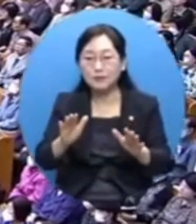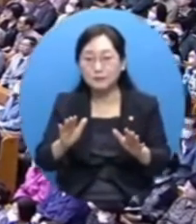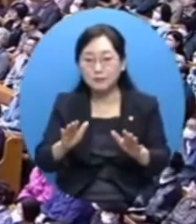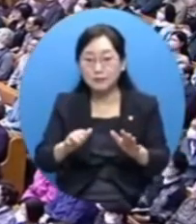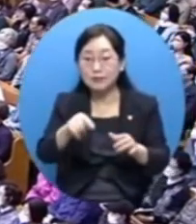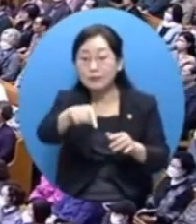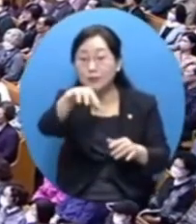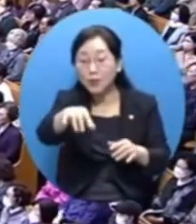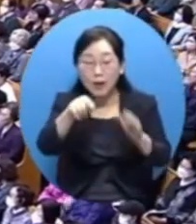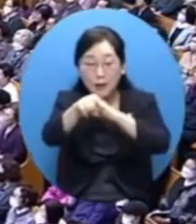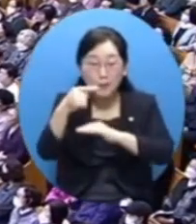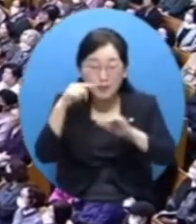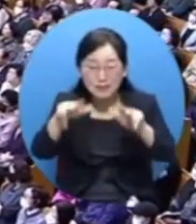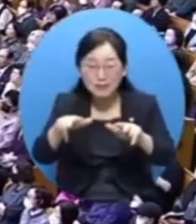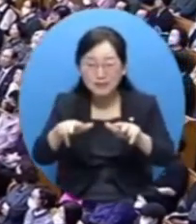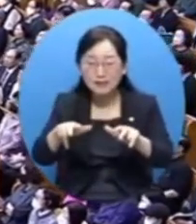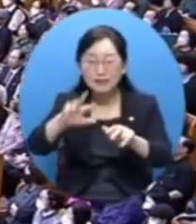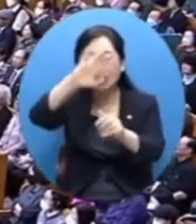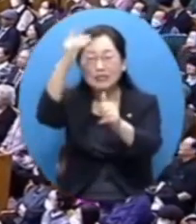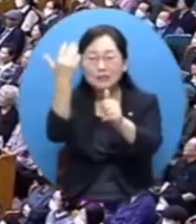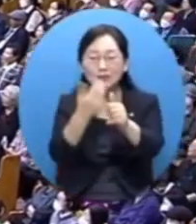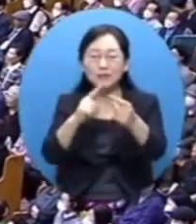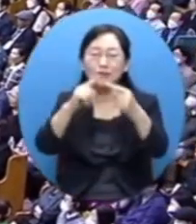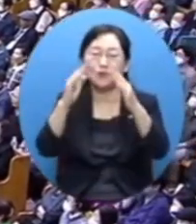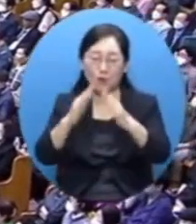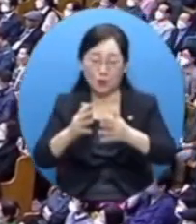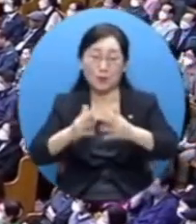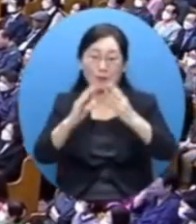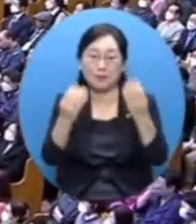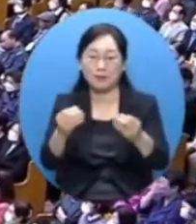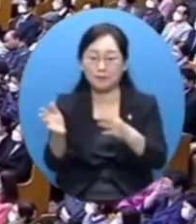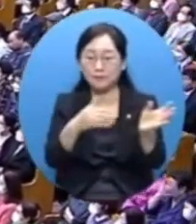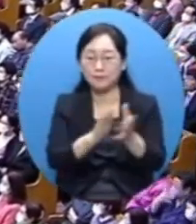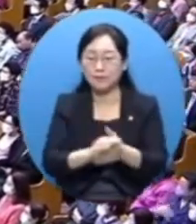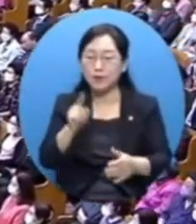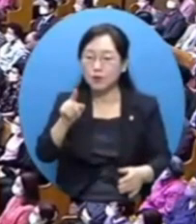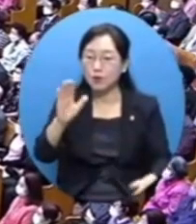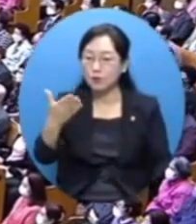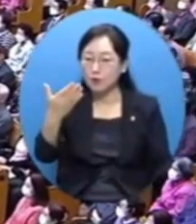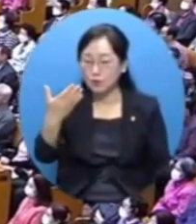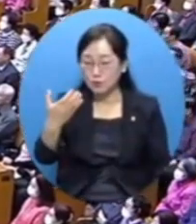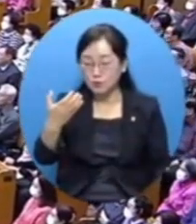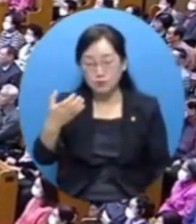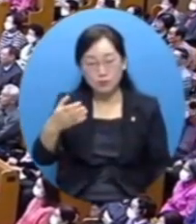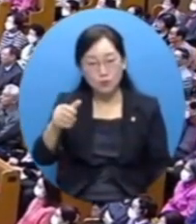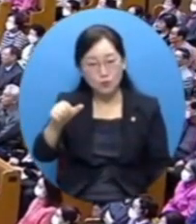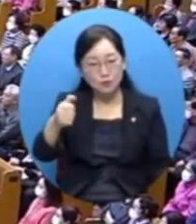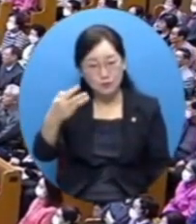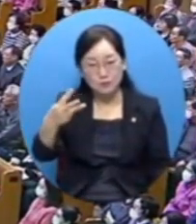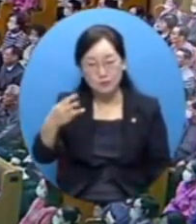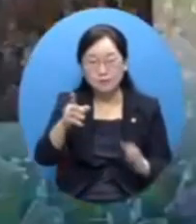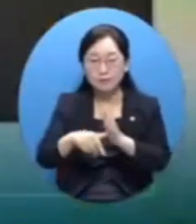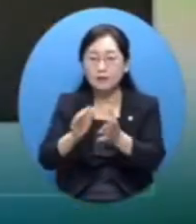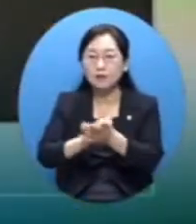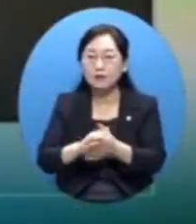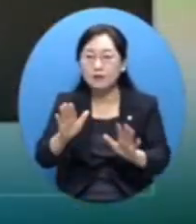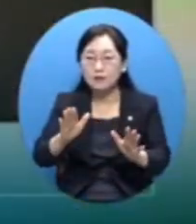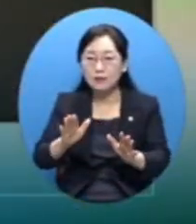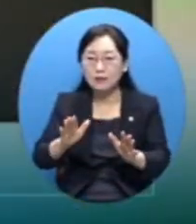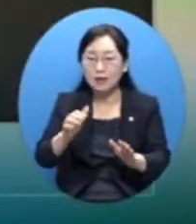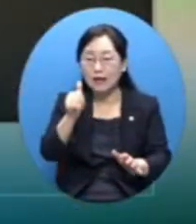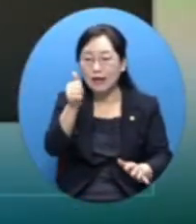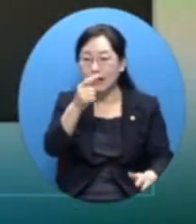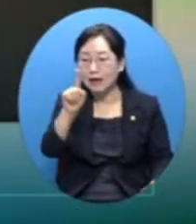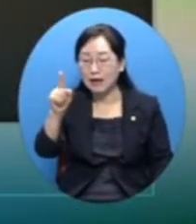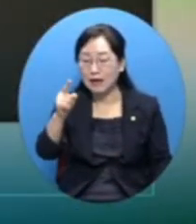기도원이서 있습니다 1954년에는 온 식구를 이끌고 광주군 동부면 풍산이 현재 한남 시입니다 황무지